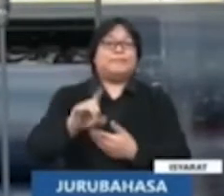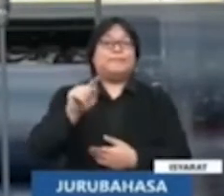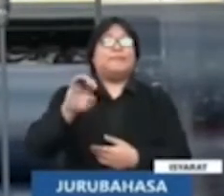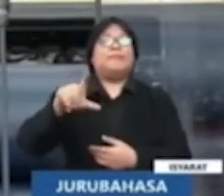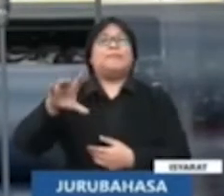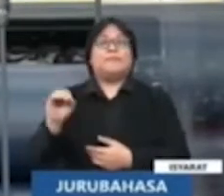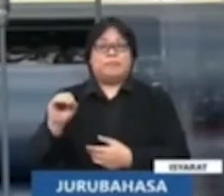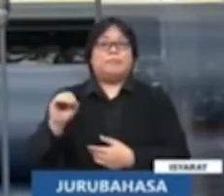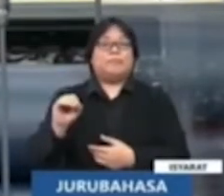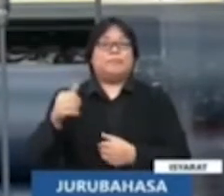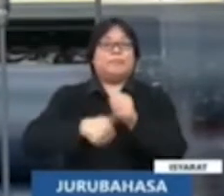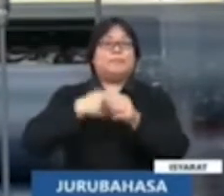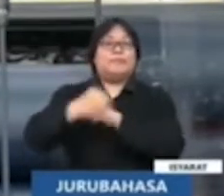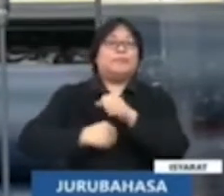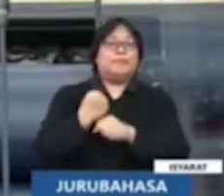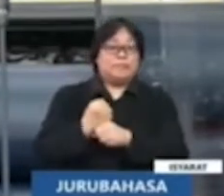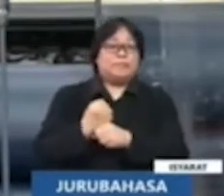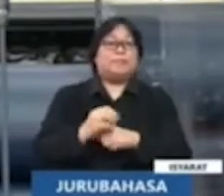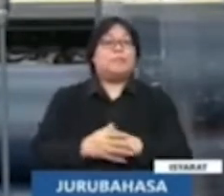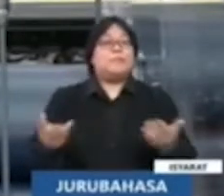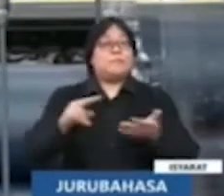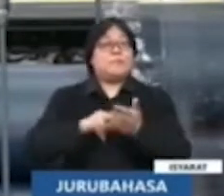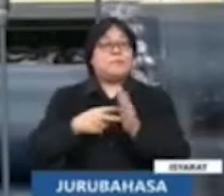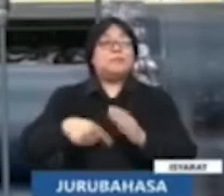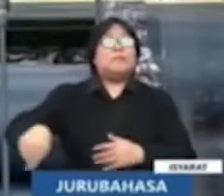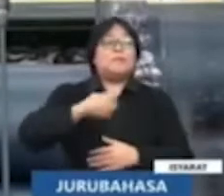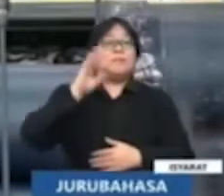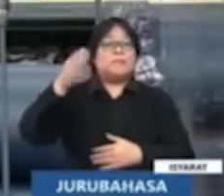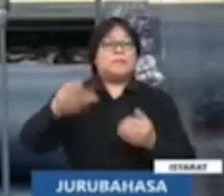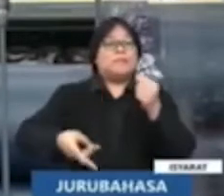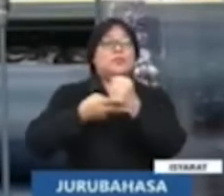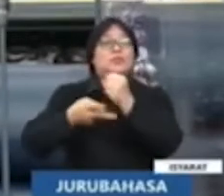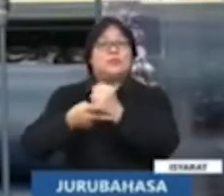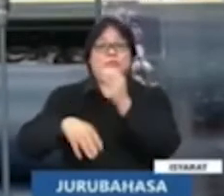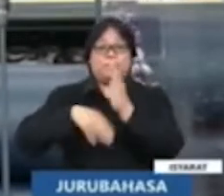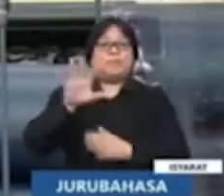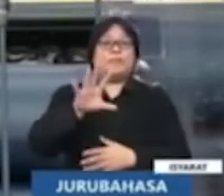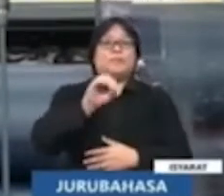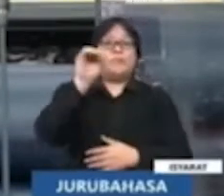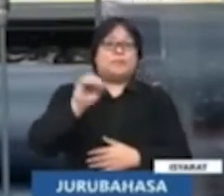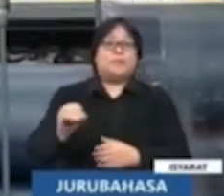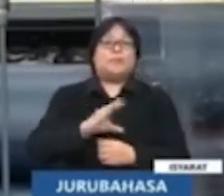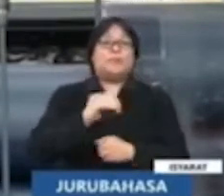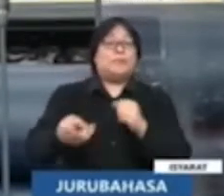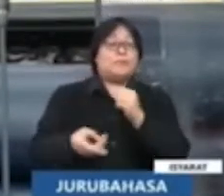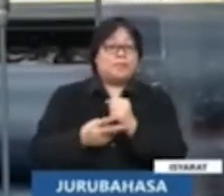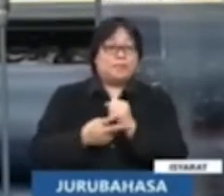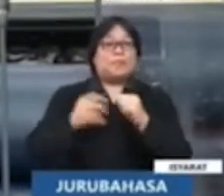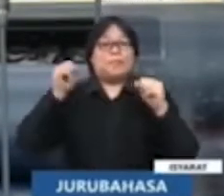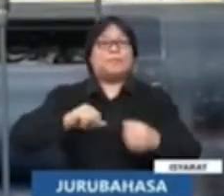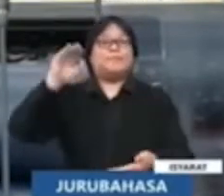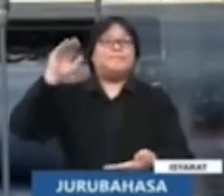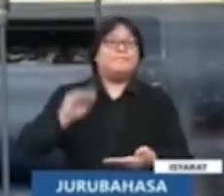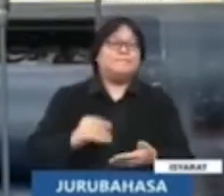syarikat telekomunikasi setiap tahun. Ini bermakna mereka akan mendapatkan penjimatan lebih dari 50% dan penjimatan tersebut